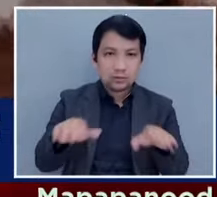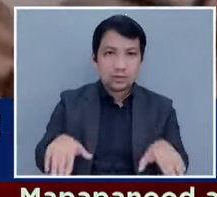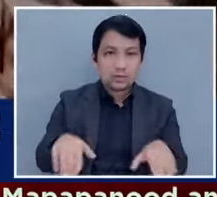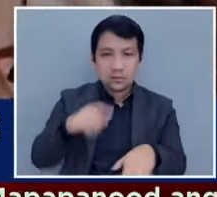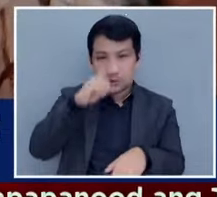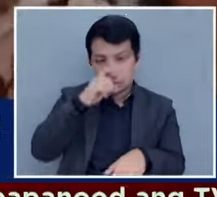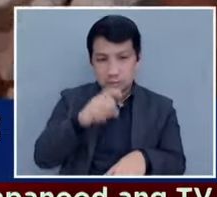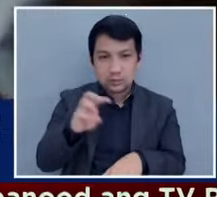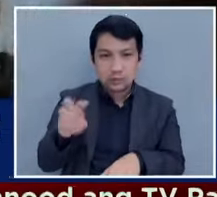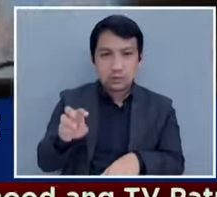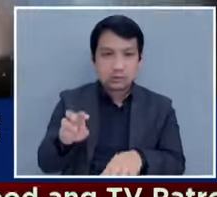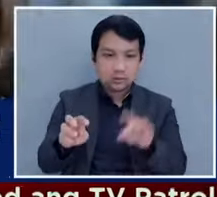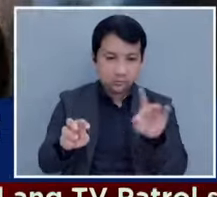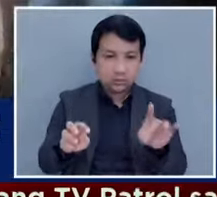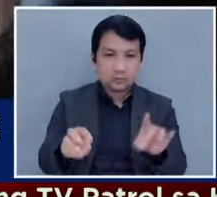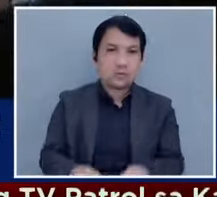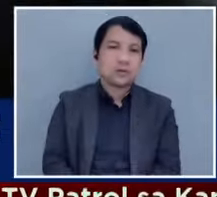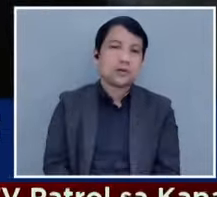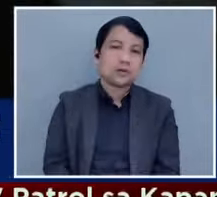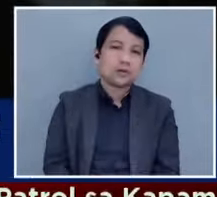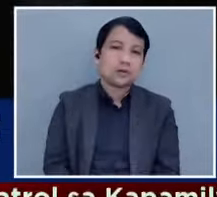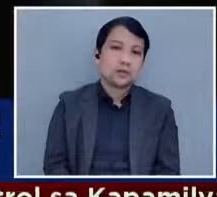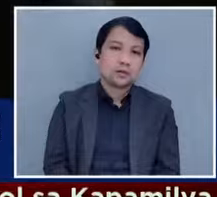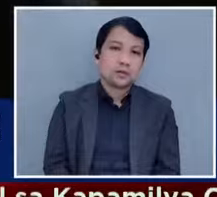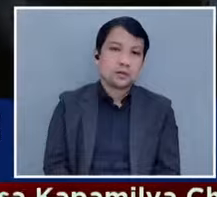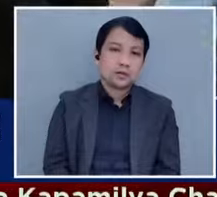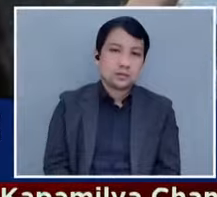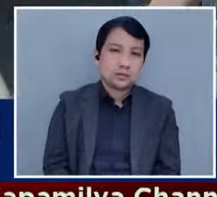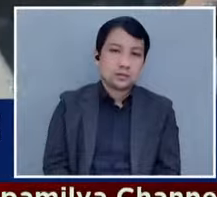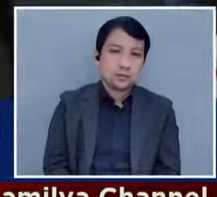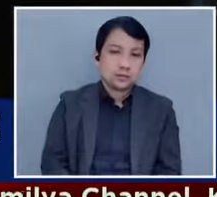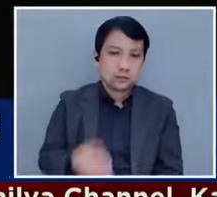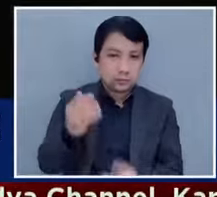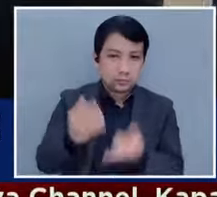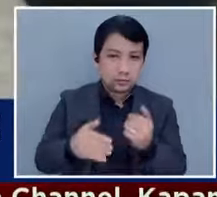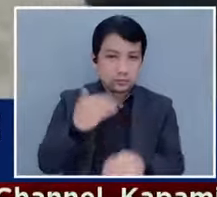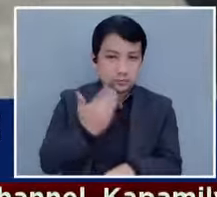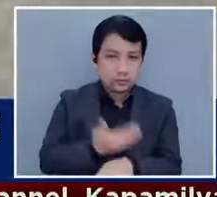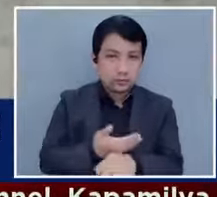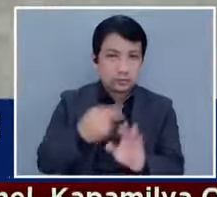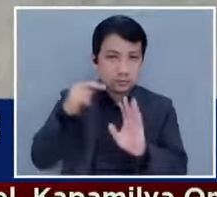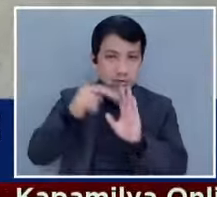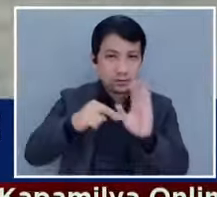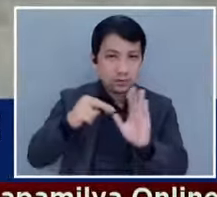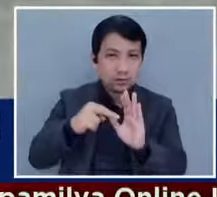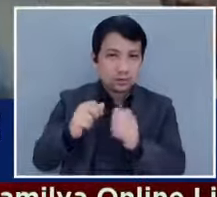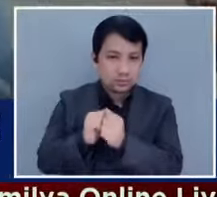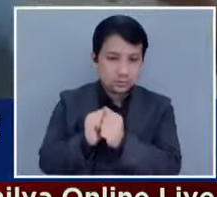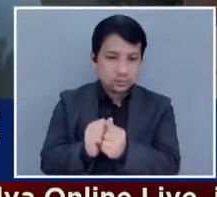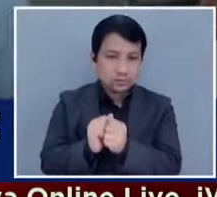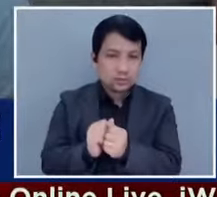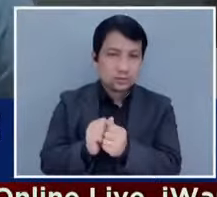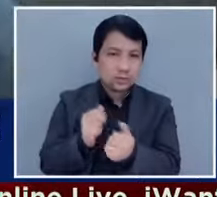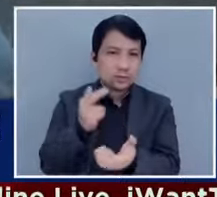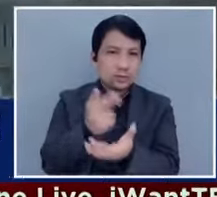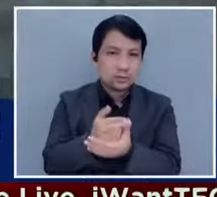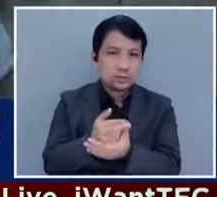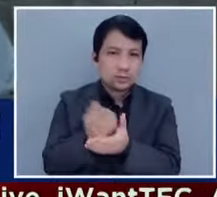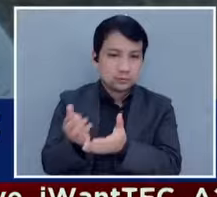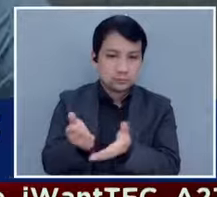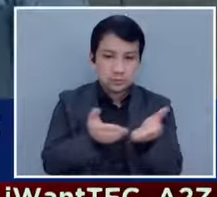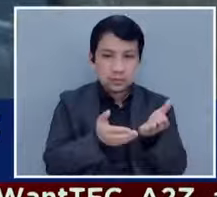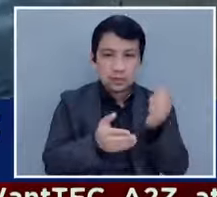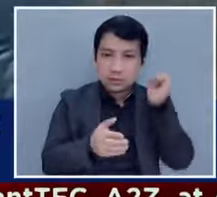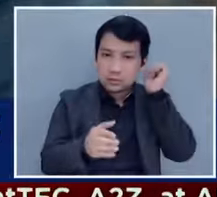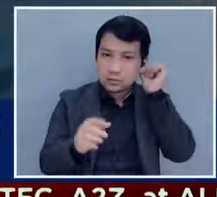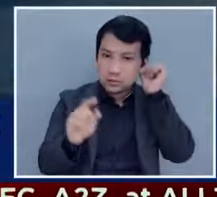at 8 taong gulang. Pati ang bunso nilang kapatid na wala pang video ay sinama rin sa rescue. Dinala muna sila sa